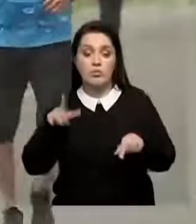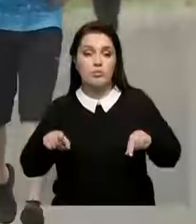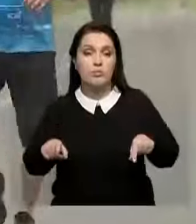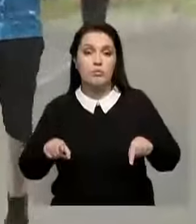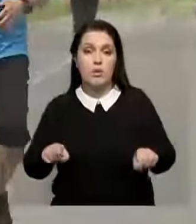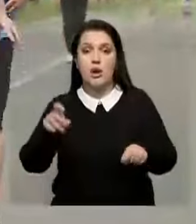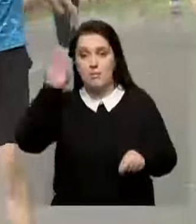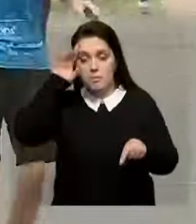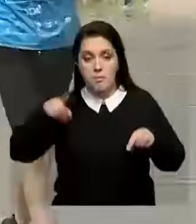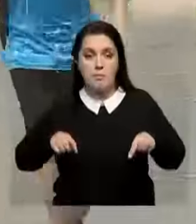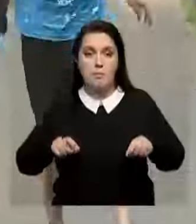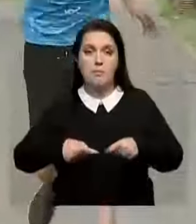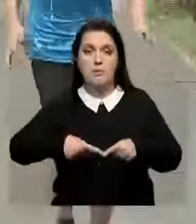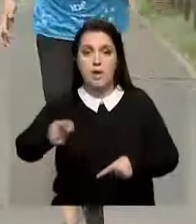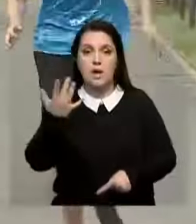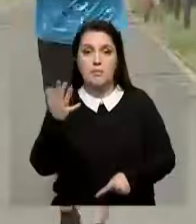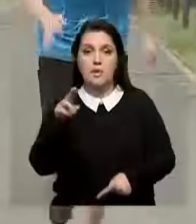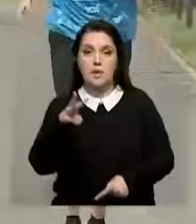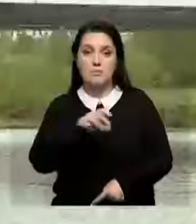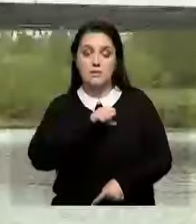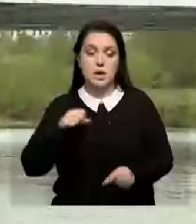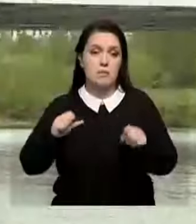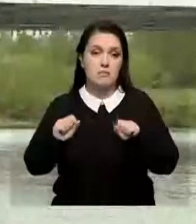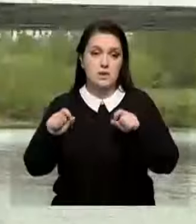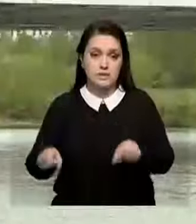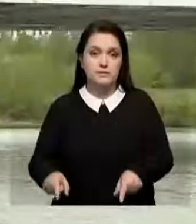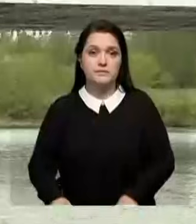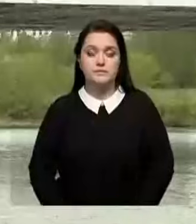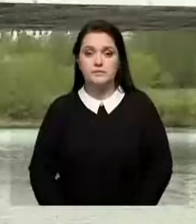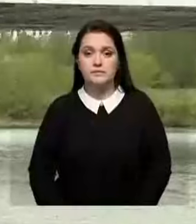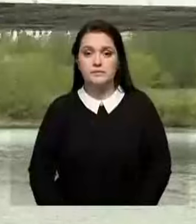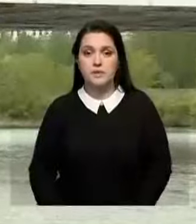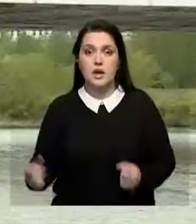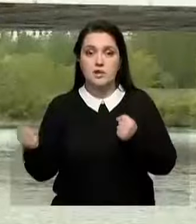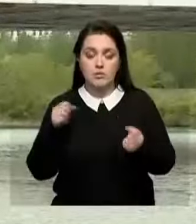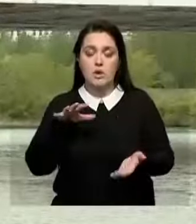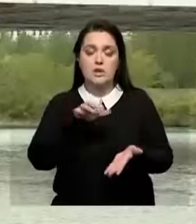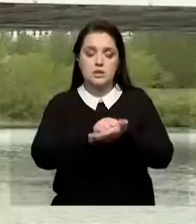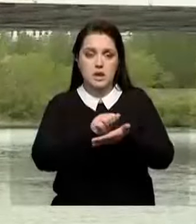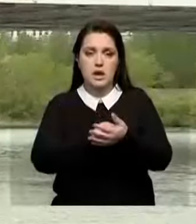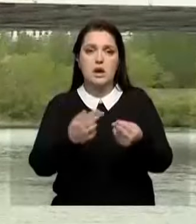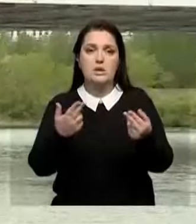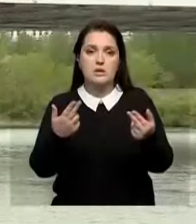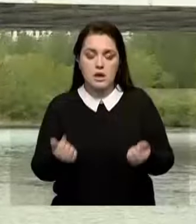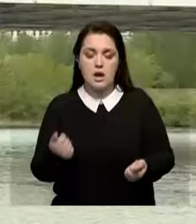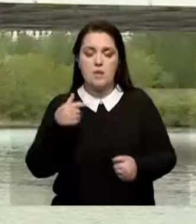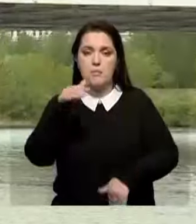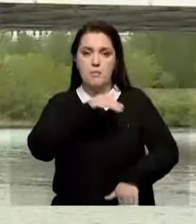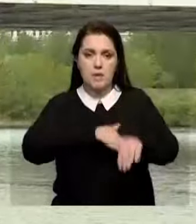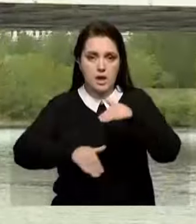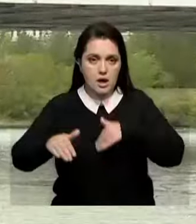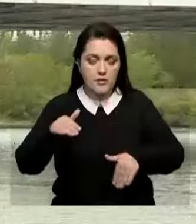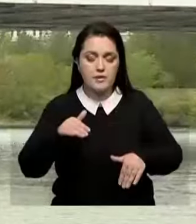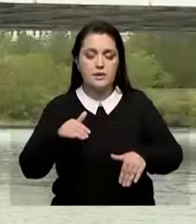этот раз мальчик пробежит дистанцию на 5 км самостоятельно физическим разви Да Спортом занимаюсь Ну мы получается плавание у